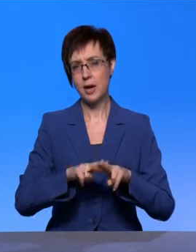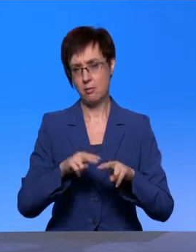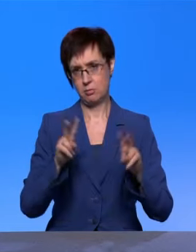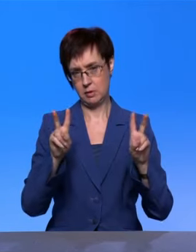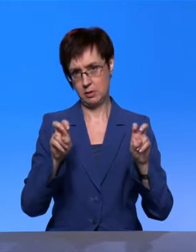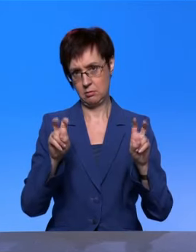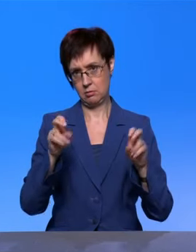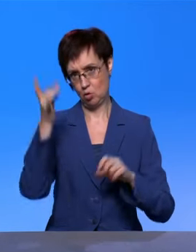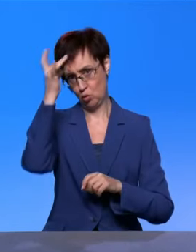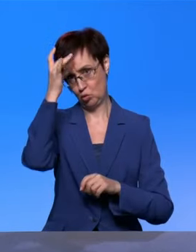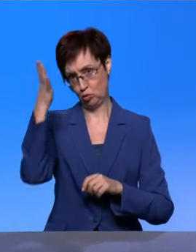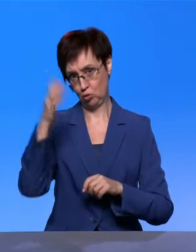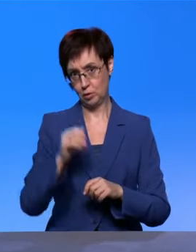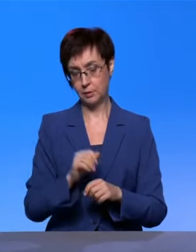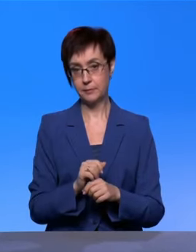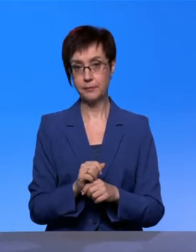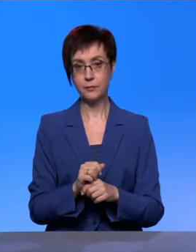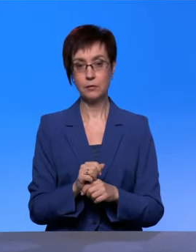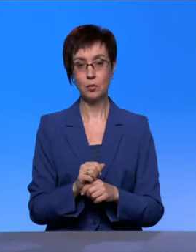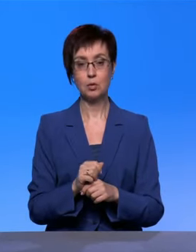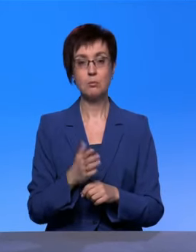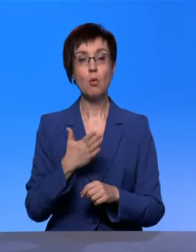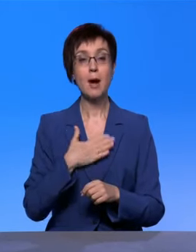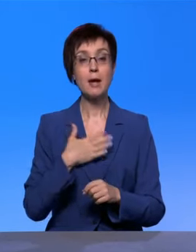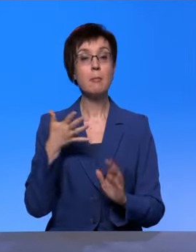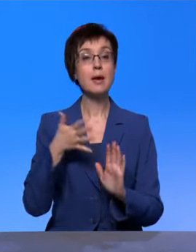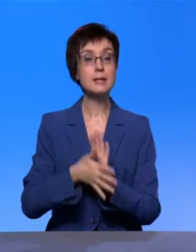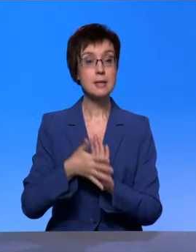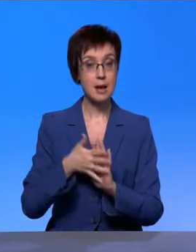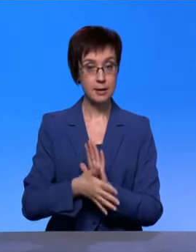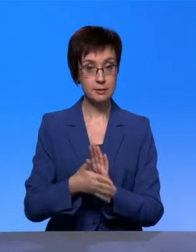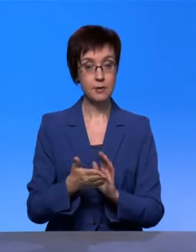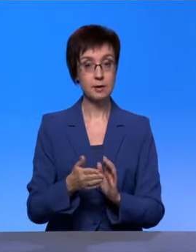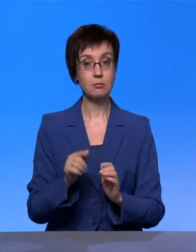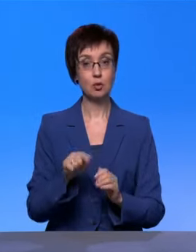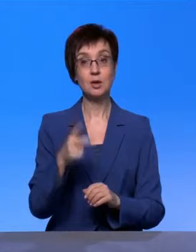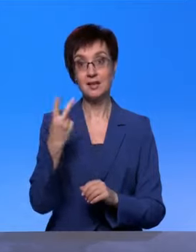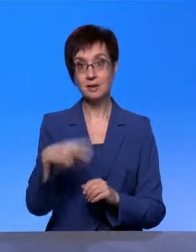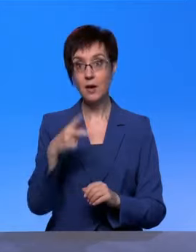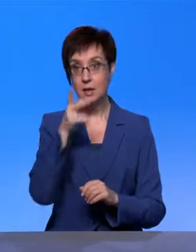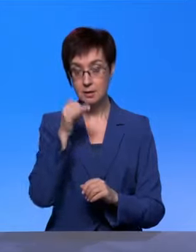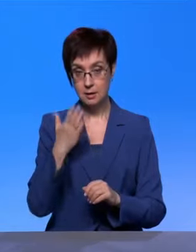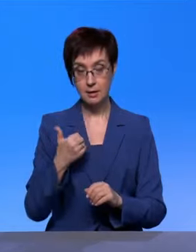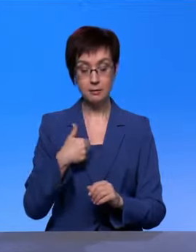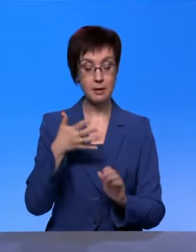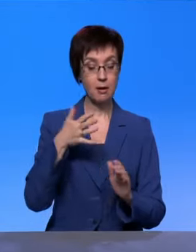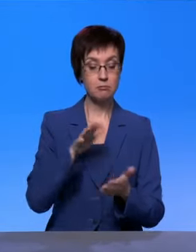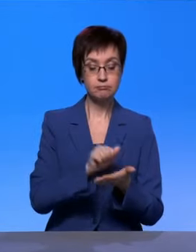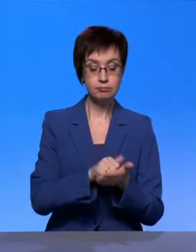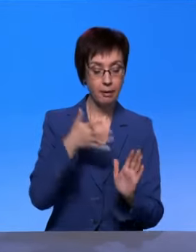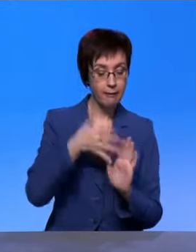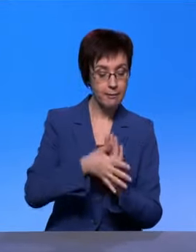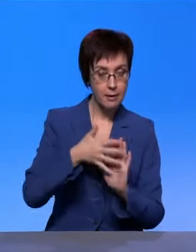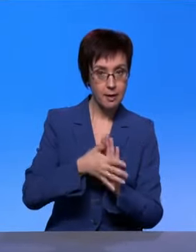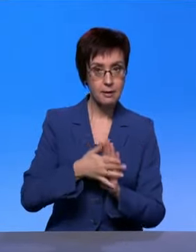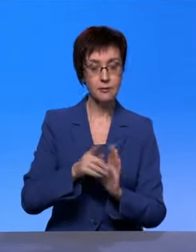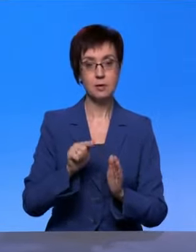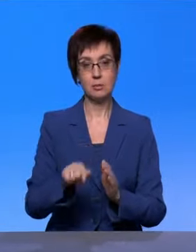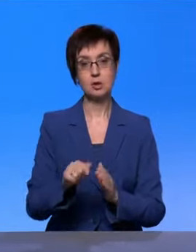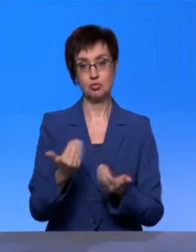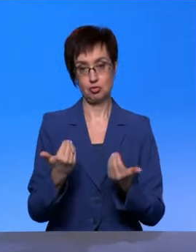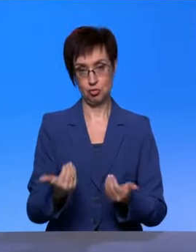так далее. Так вот, что далось по моим исследованиям, у меня вышло 20 лет исследований, вышла книга «Общество знаний. Здесь исследовательское образование.